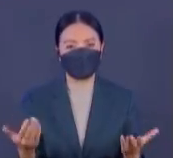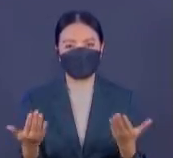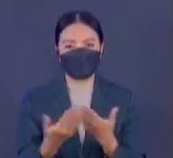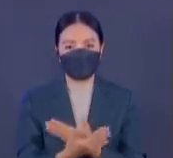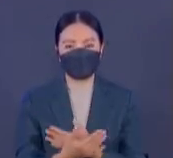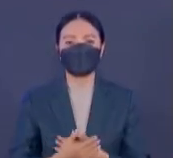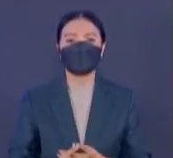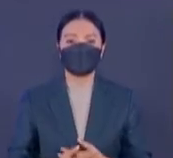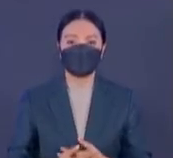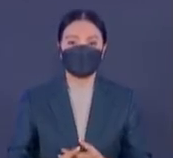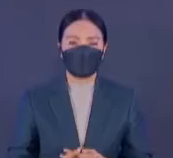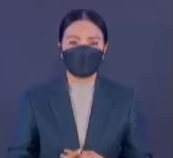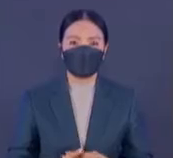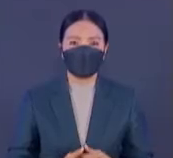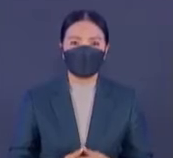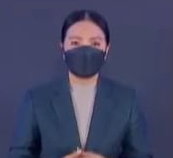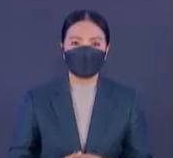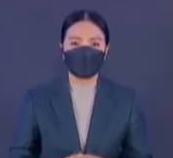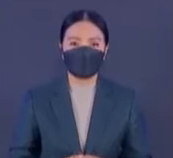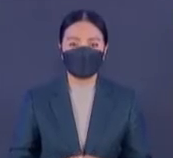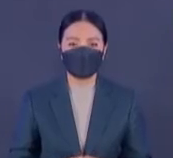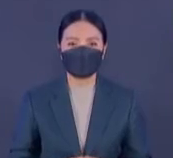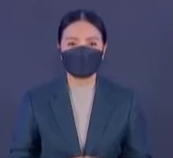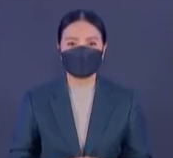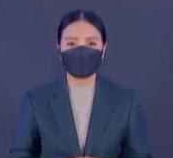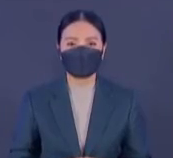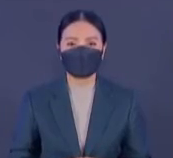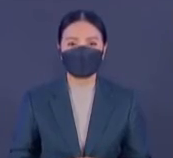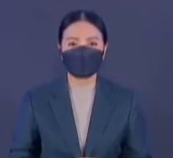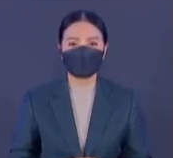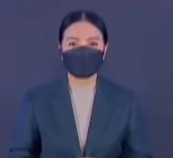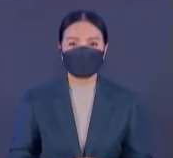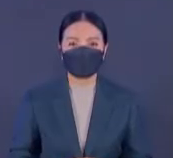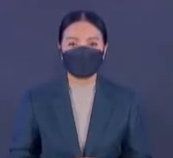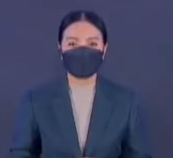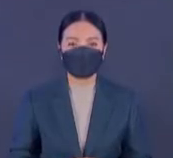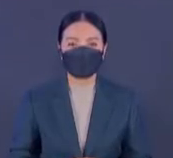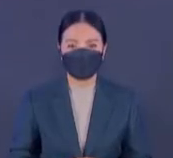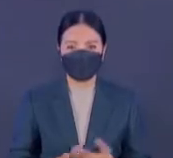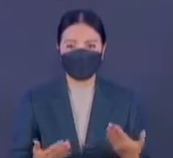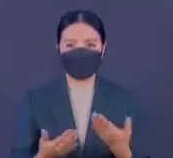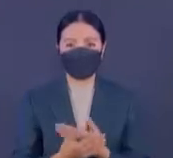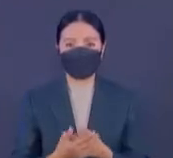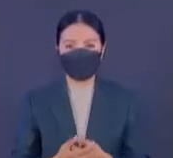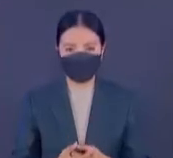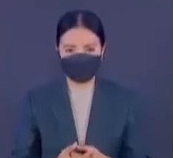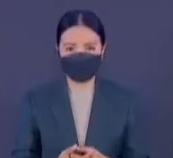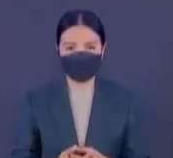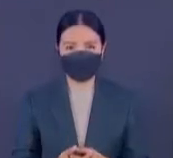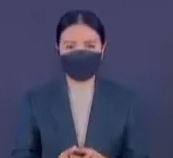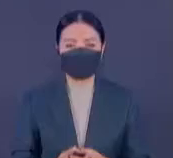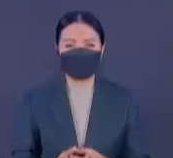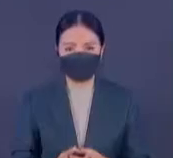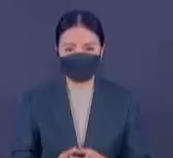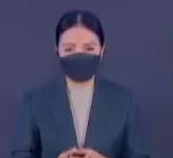เข้ามาเป็นผู้ผลิตโดยที่ไม่มีการควบคุมนะคะก็เปลี่ยนเป็นสื่อบันเทิงทางเพ